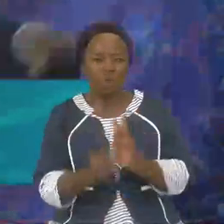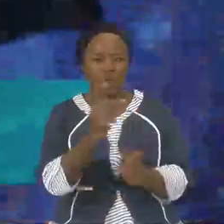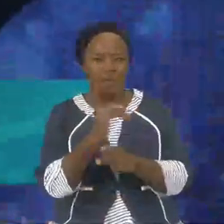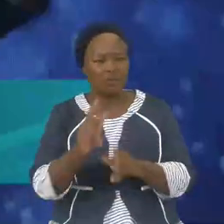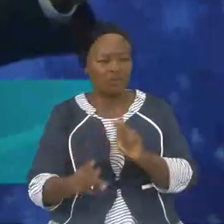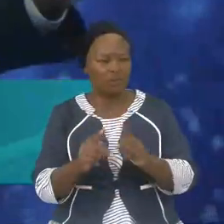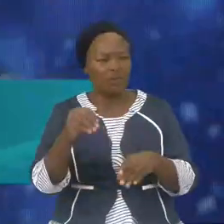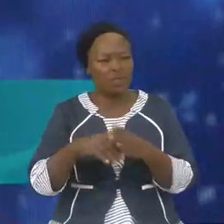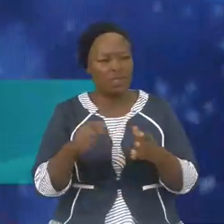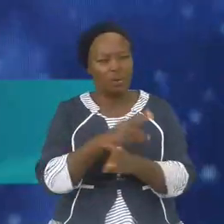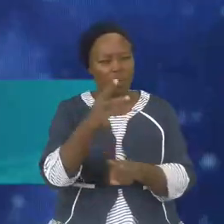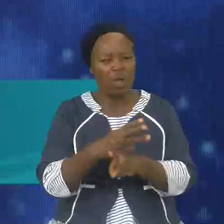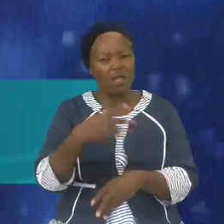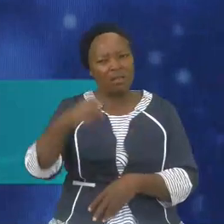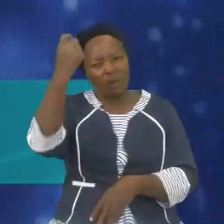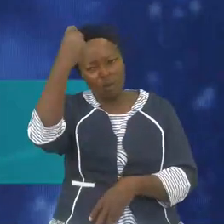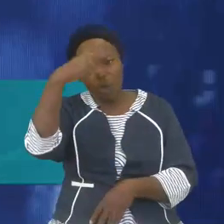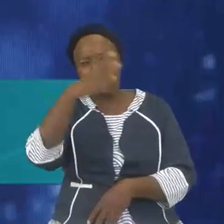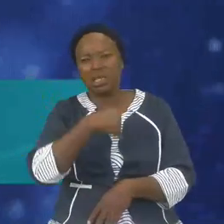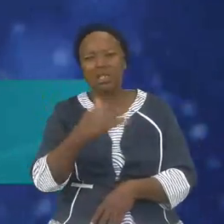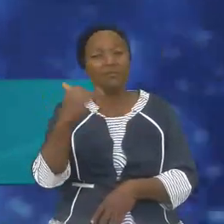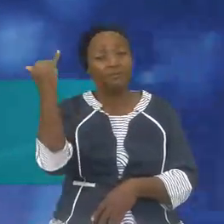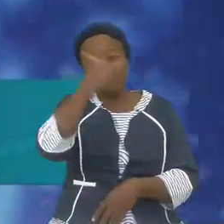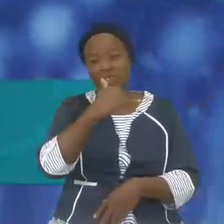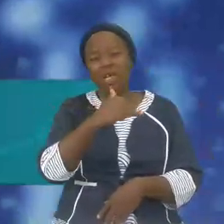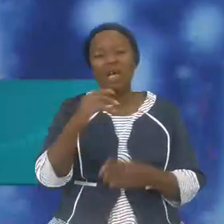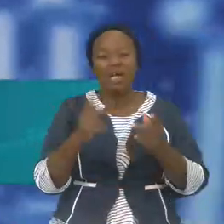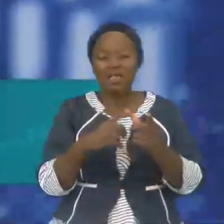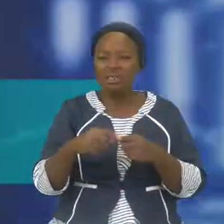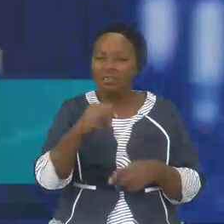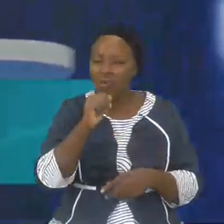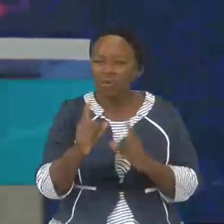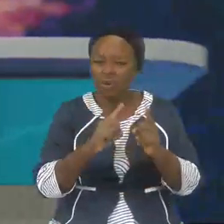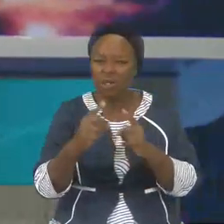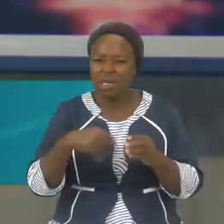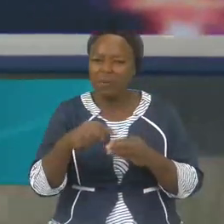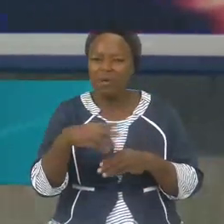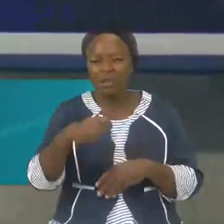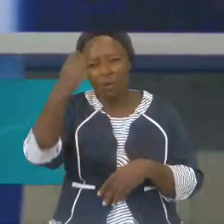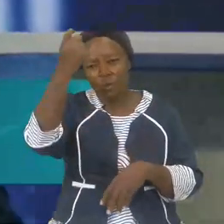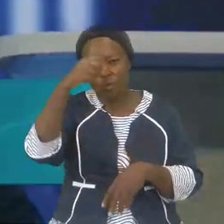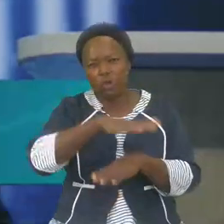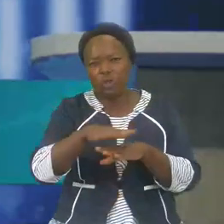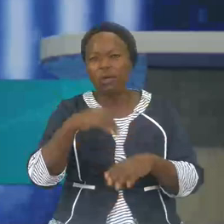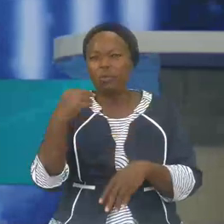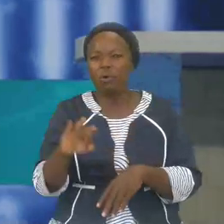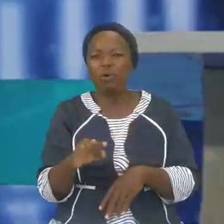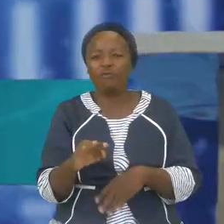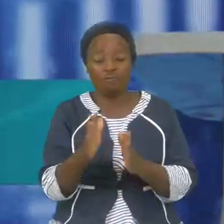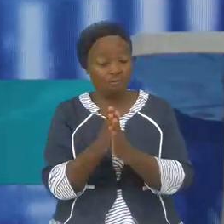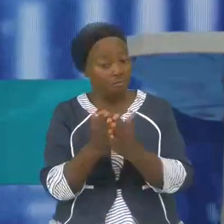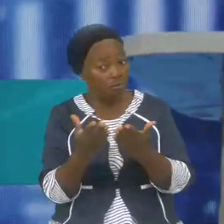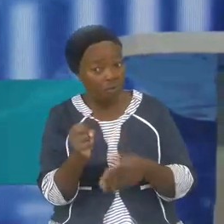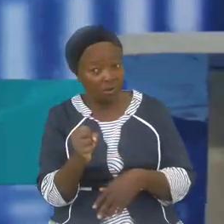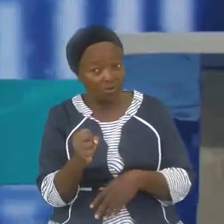types de personnes dans le monde, les sages et les insensés. Cela ne fait pas référence à la sagesse